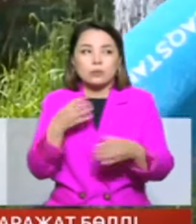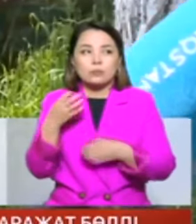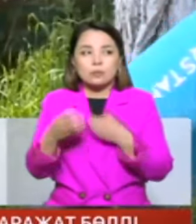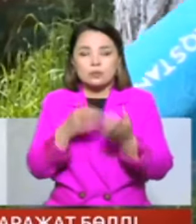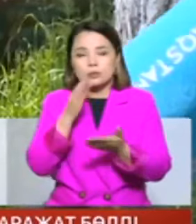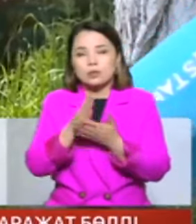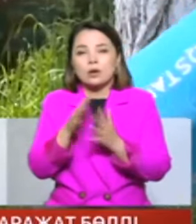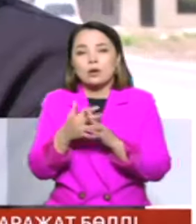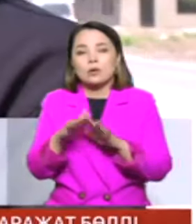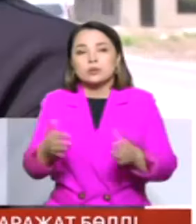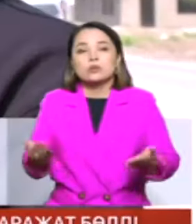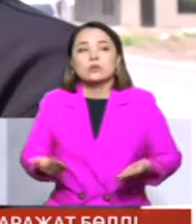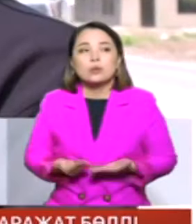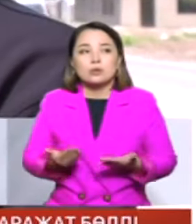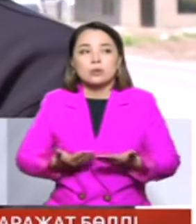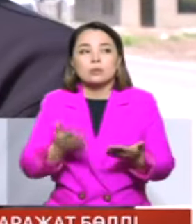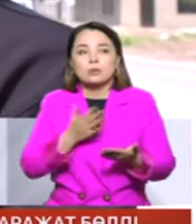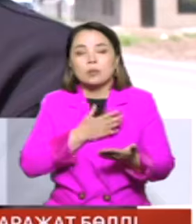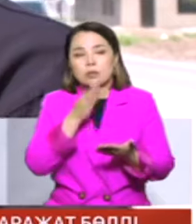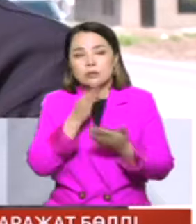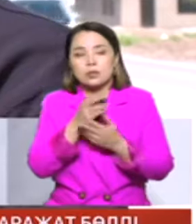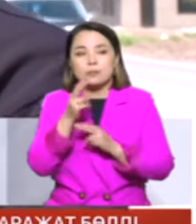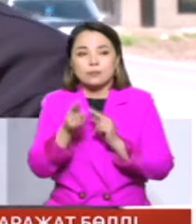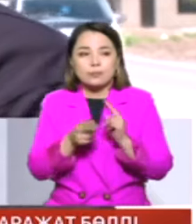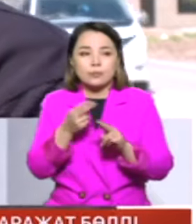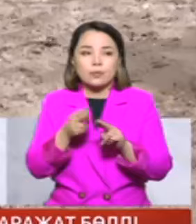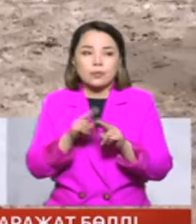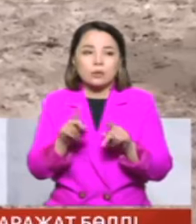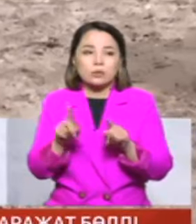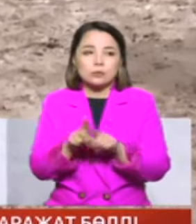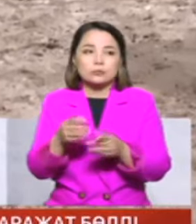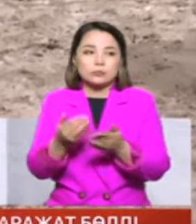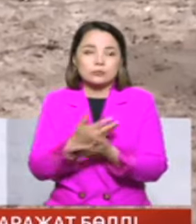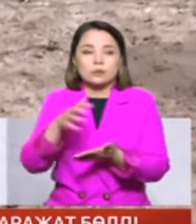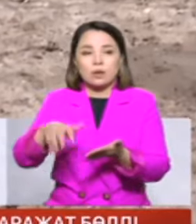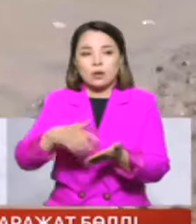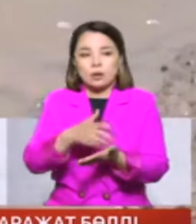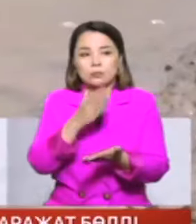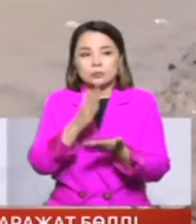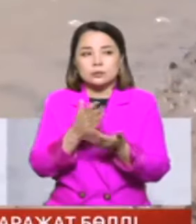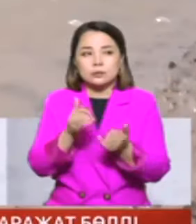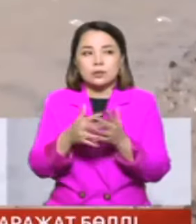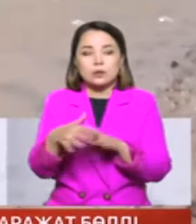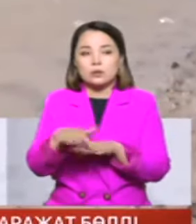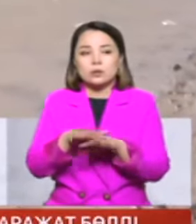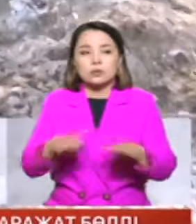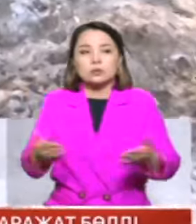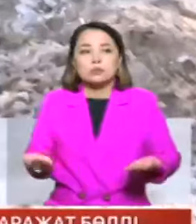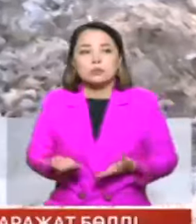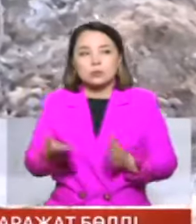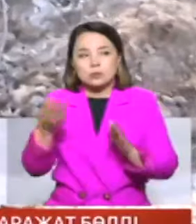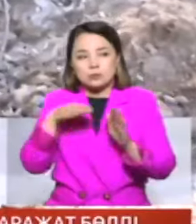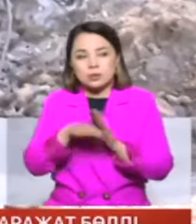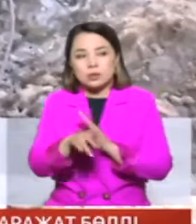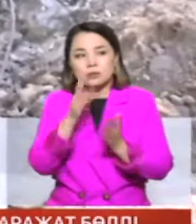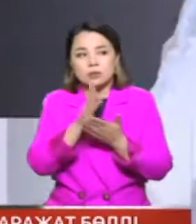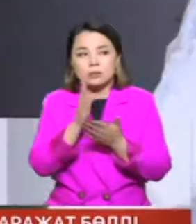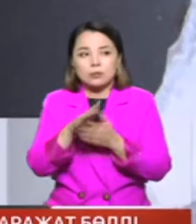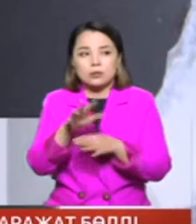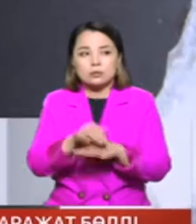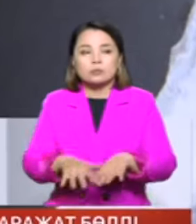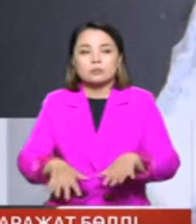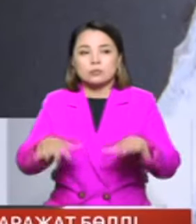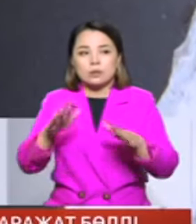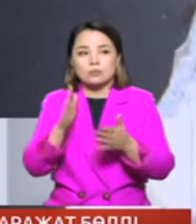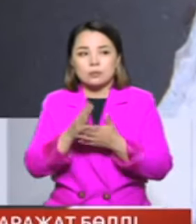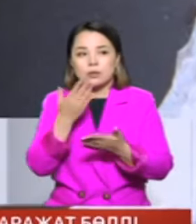отыр ауыл тұрғындары. Енді біз құтламай отқанда аржанын және қазып атыр. Мына уже тесіп ауыл тұрғындарының үйіне кіріп атыр әзі. Септіктер бәрі толып кетті.